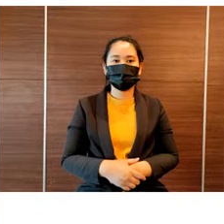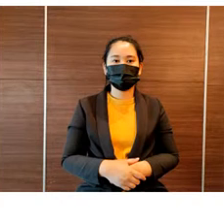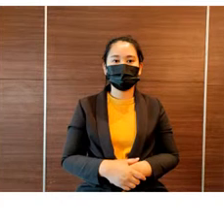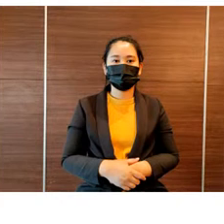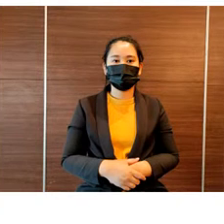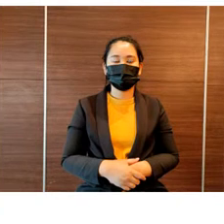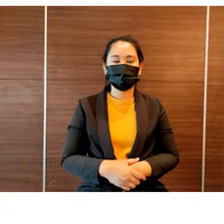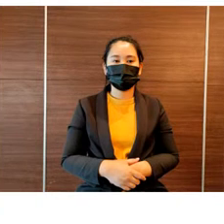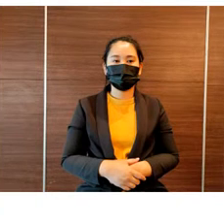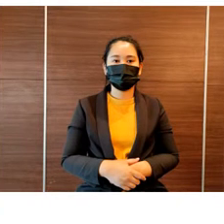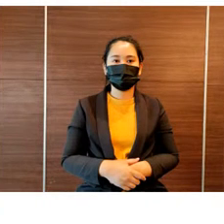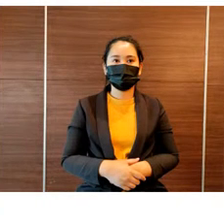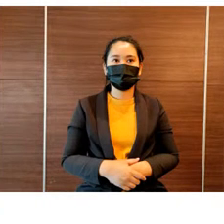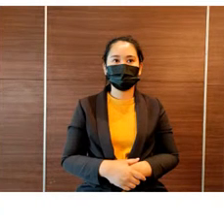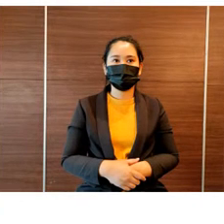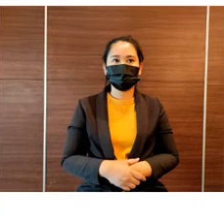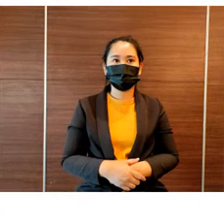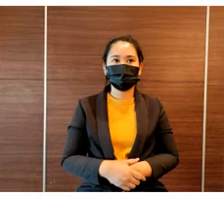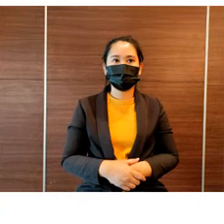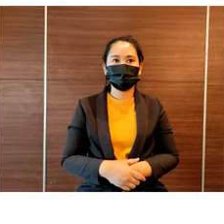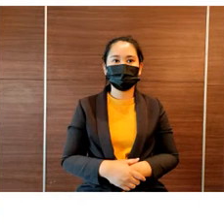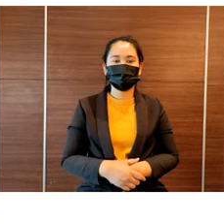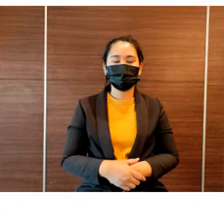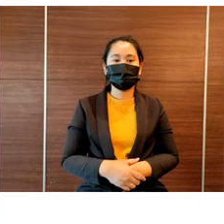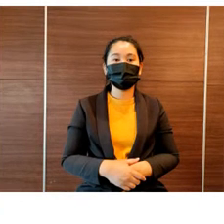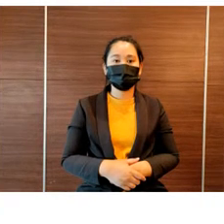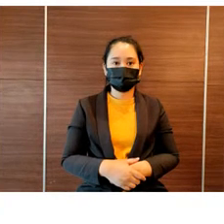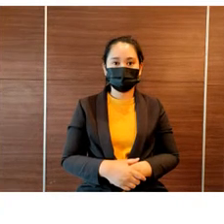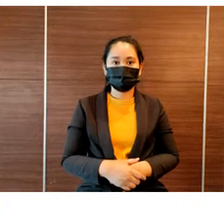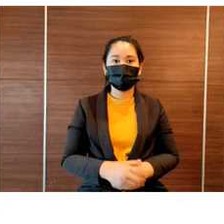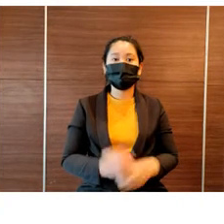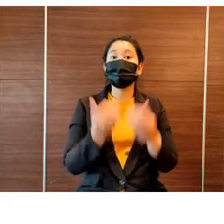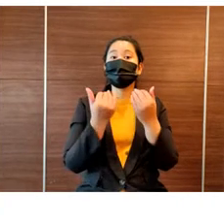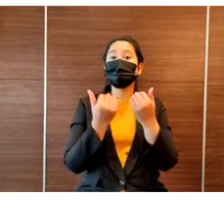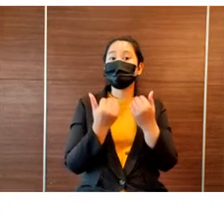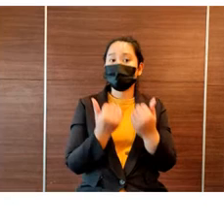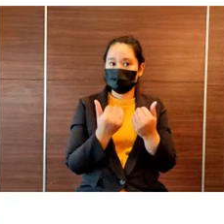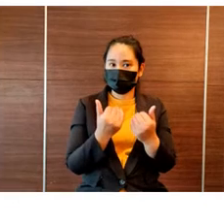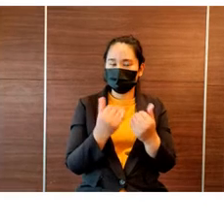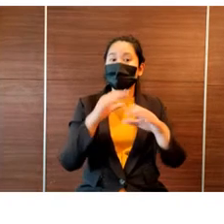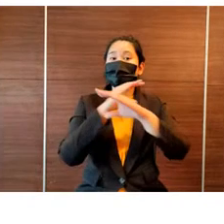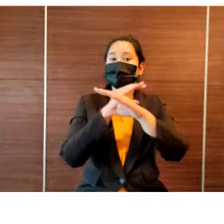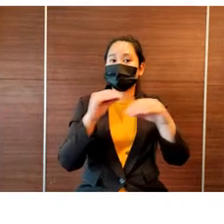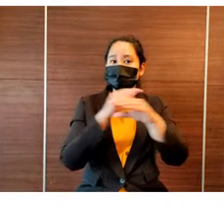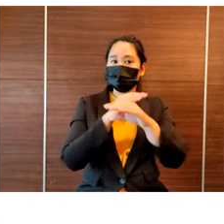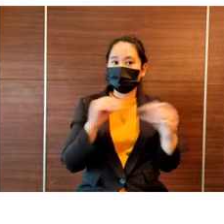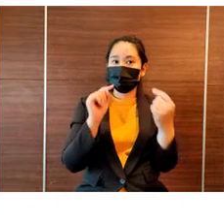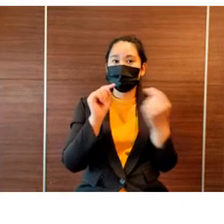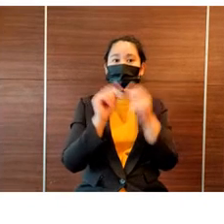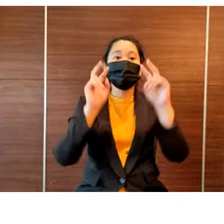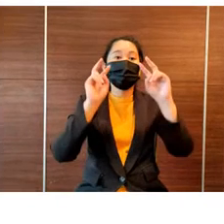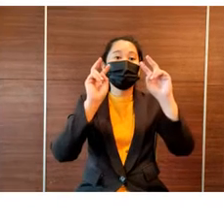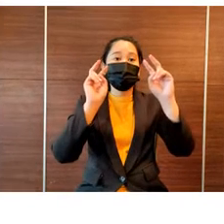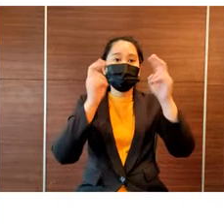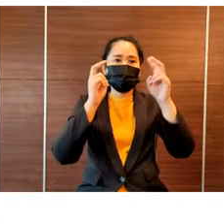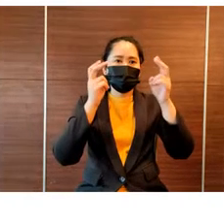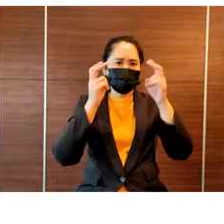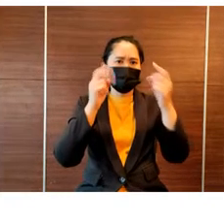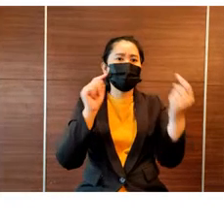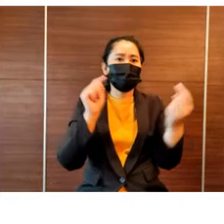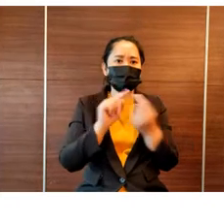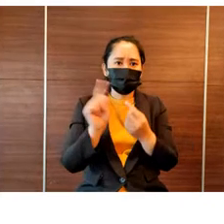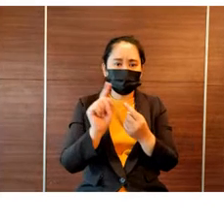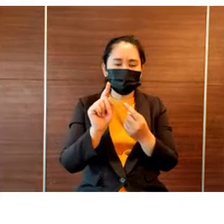ensure that you will be able to log in ค่ะวันนี้เป็นงานคุยกันทางวิชาการนะคะสะท้อนประเด็นปัญห